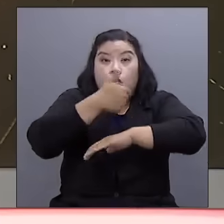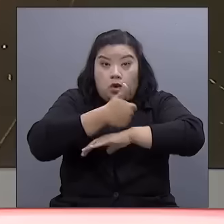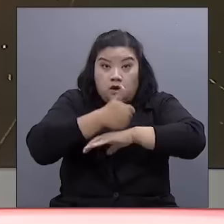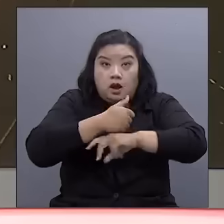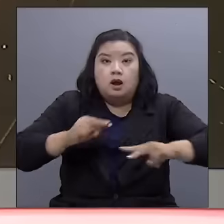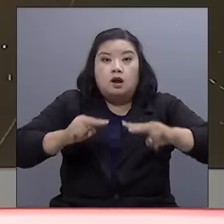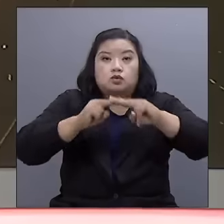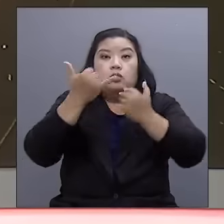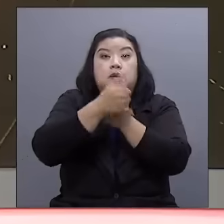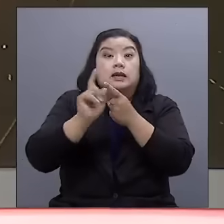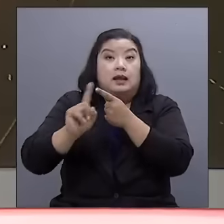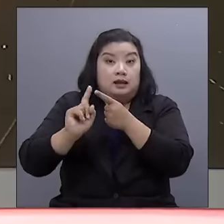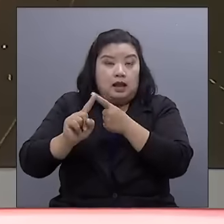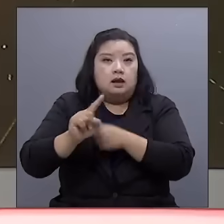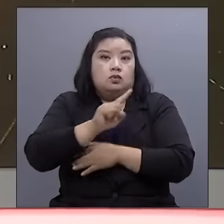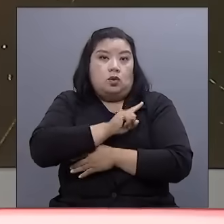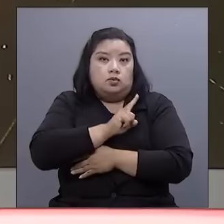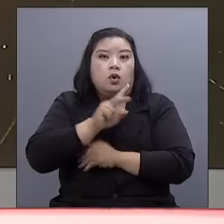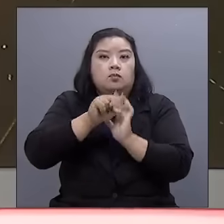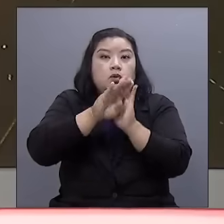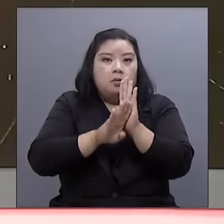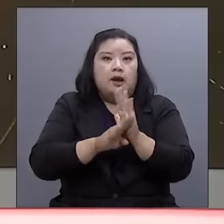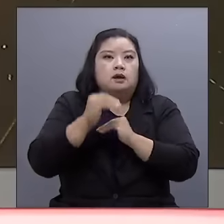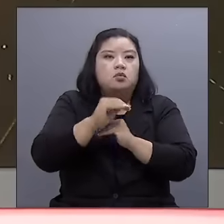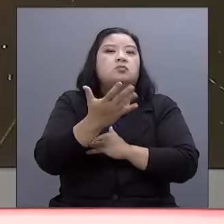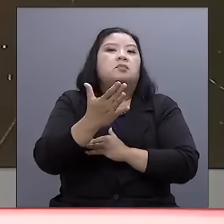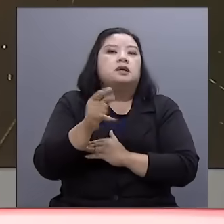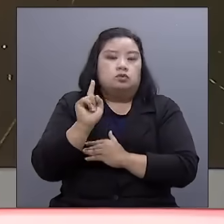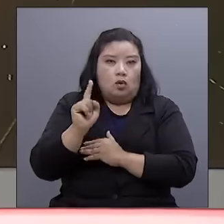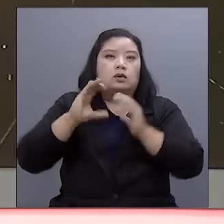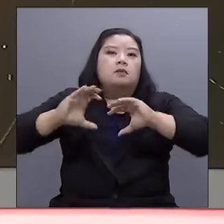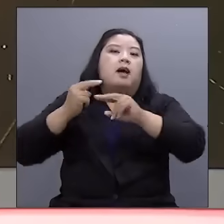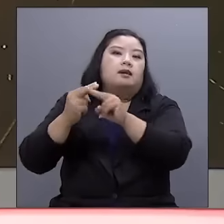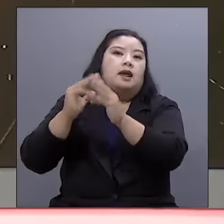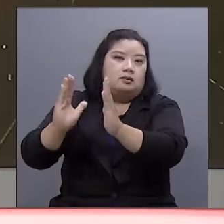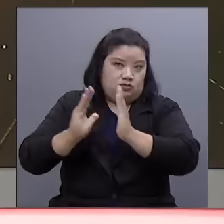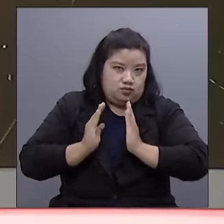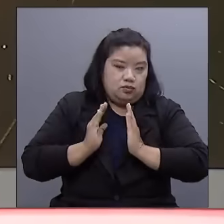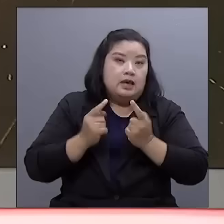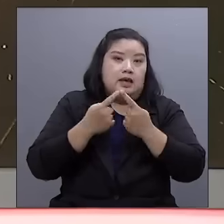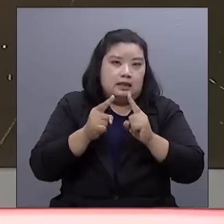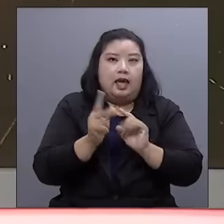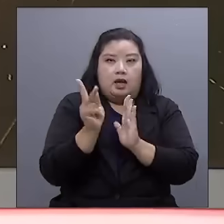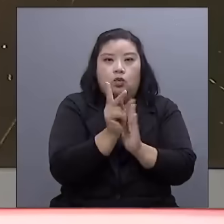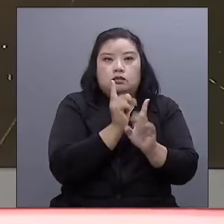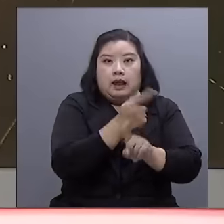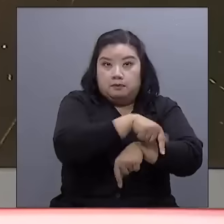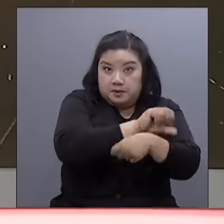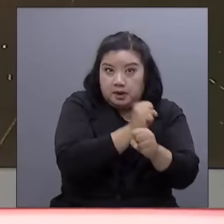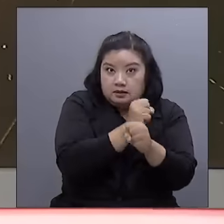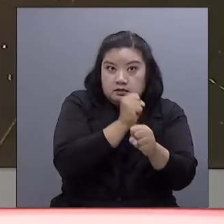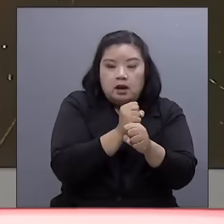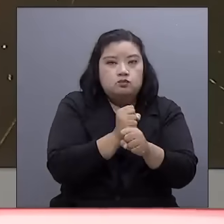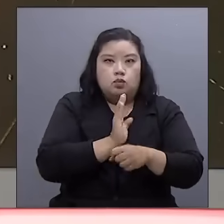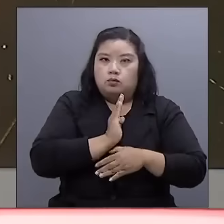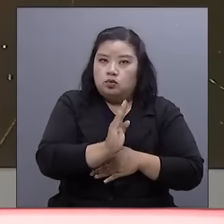คนกำหนดนโยบายเพราะว่านโยบายการต่างประเทศเนี่ยเป็นสิ่งที่ถูกวางกรอบมาจากพรรคนะคะแต่การปฏิบัติตามนโยบายนั้นๆอย่างเคร่งครัด